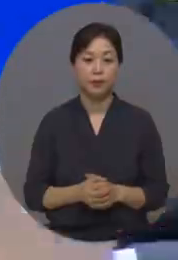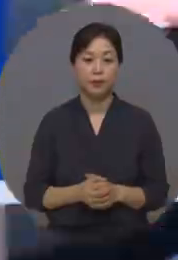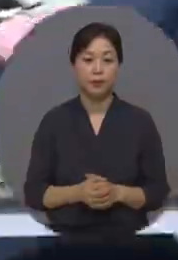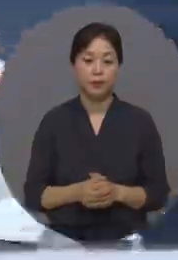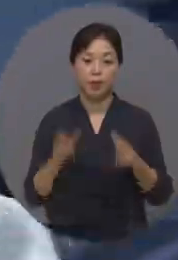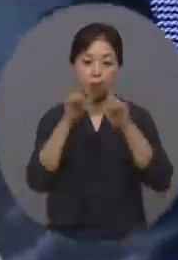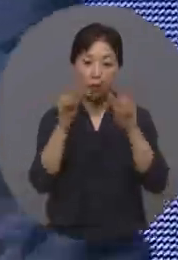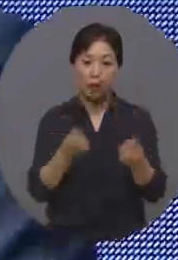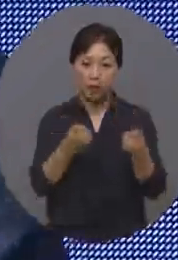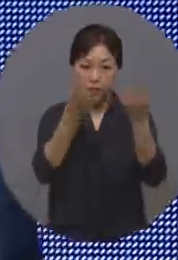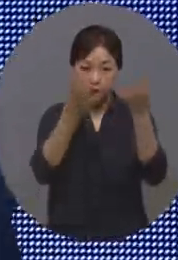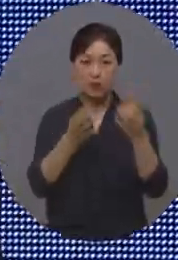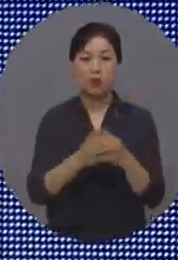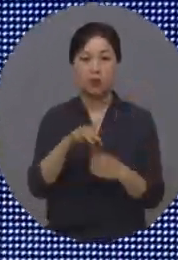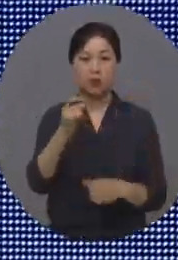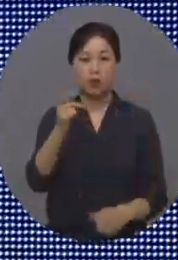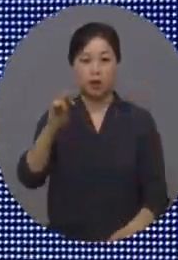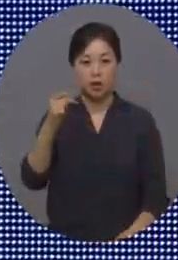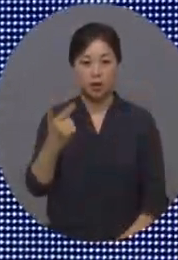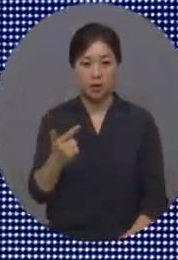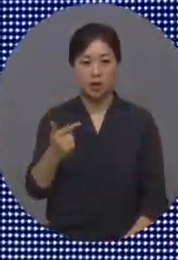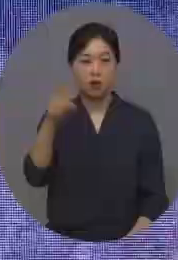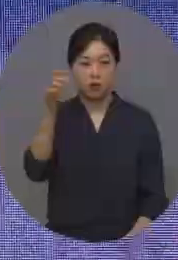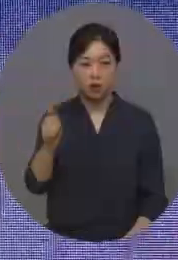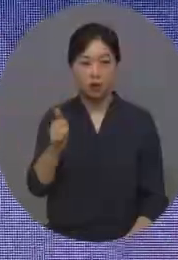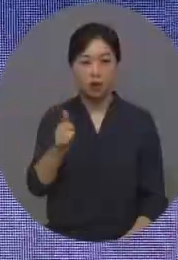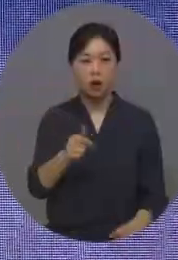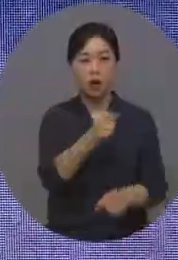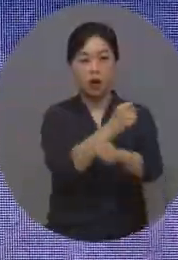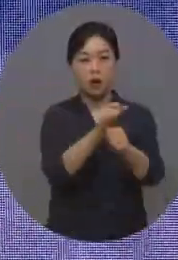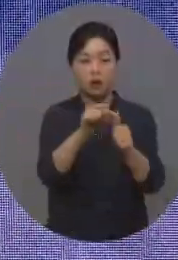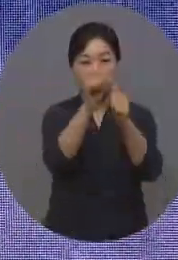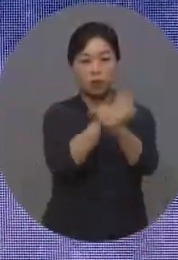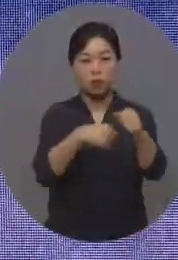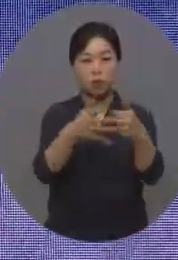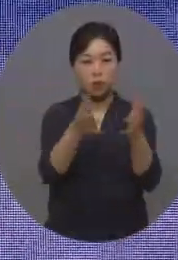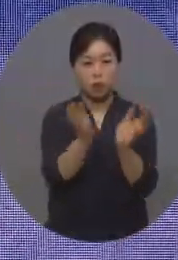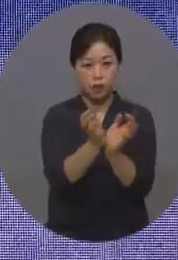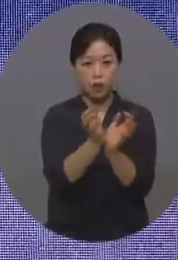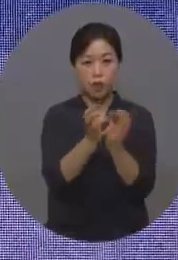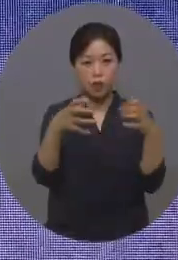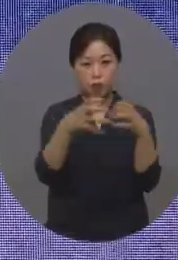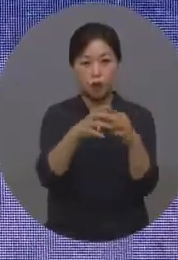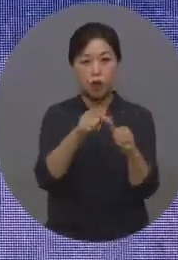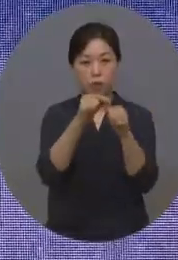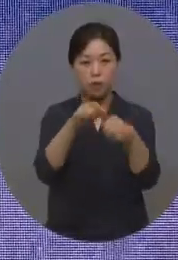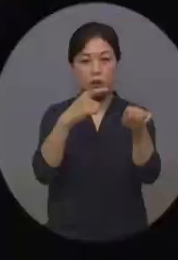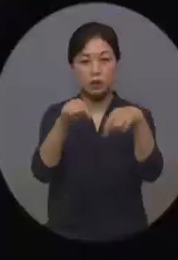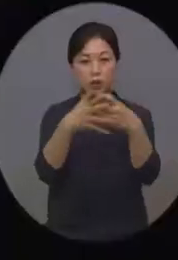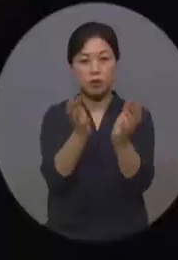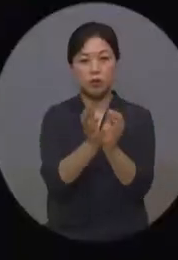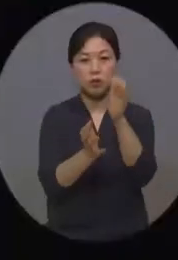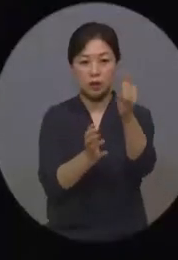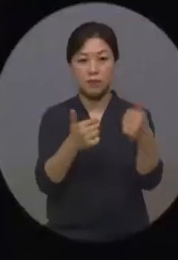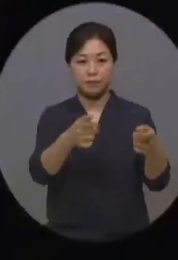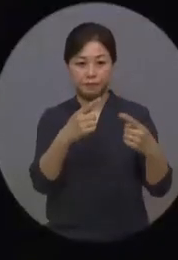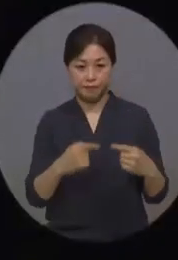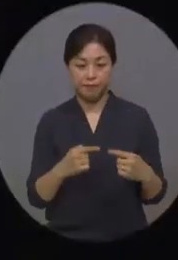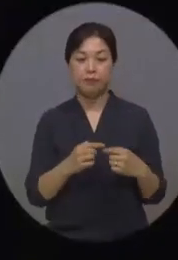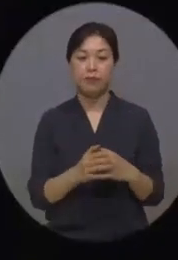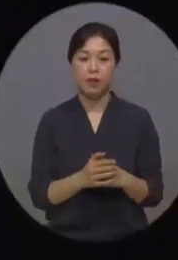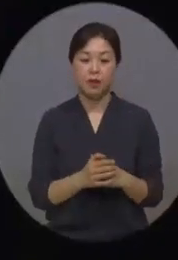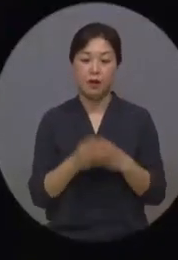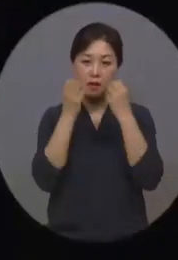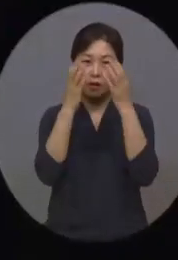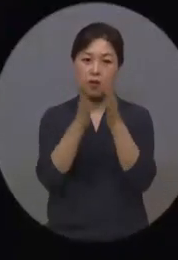선포식 은 공단 초 향연 이사장 고용노동부 황보 국 통합 고용 성채 국장 등이 참석한 가운데 공간에 새로운 시작을